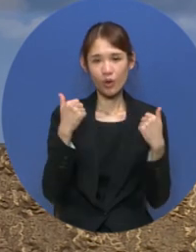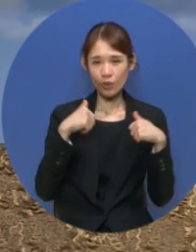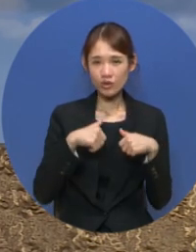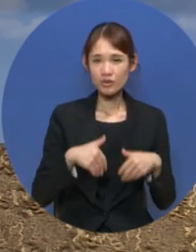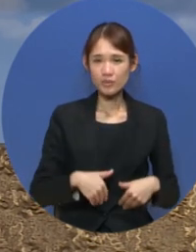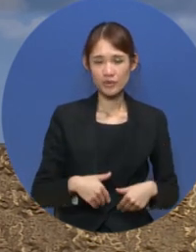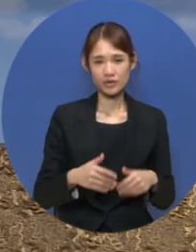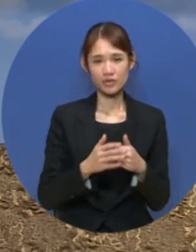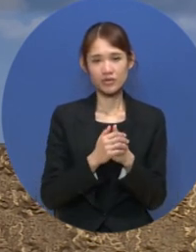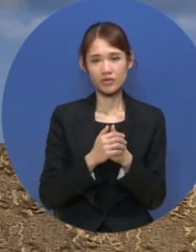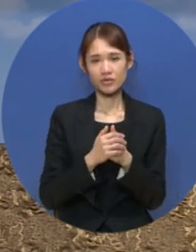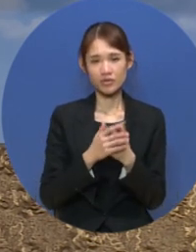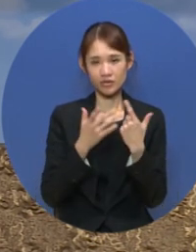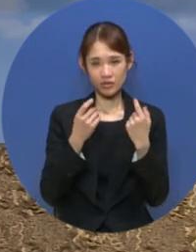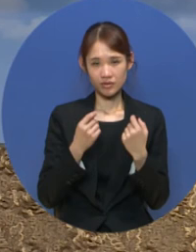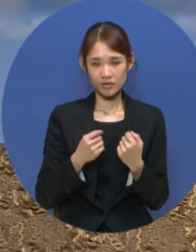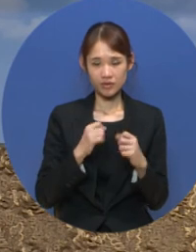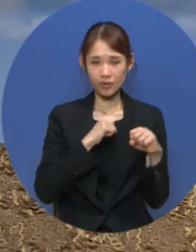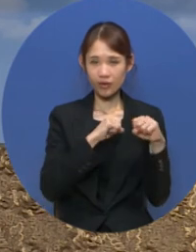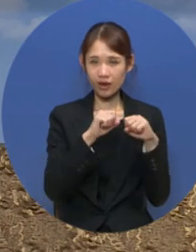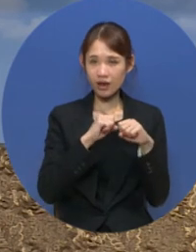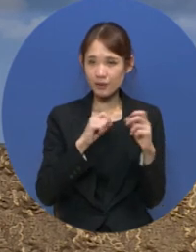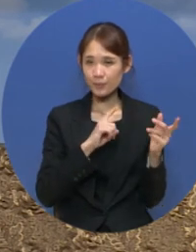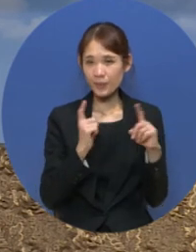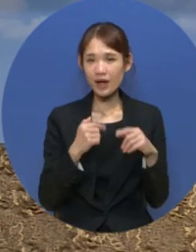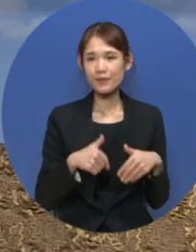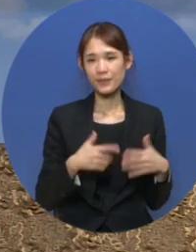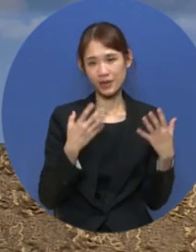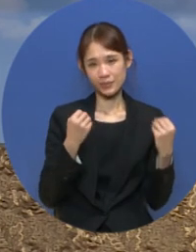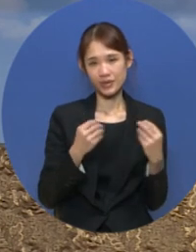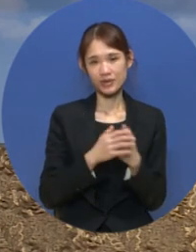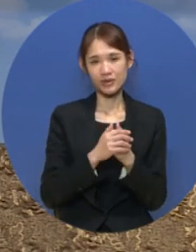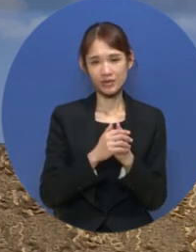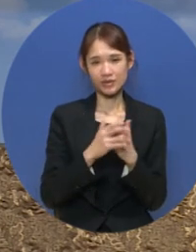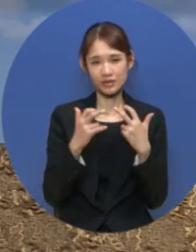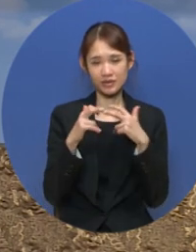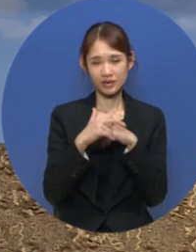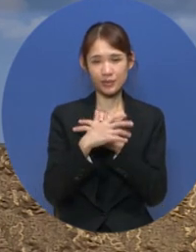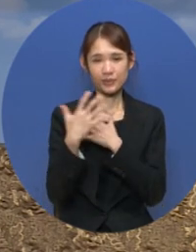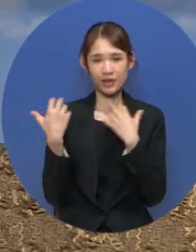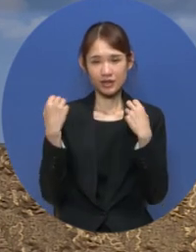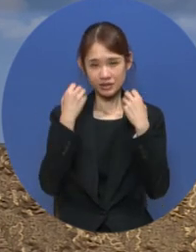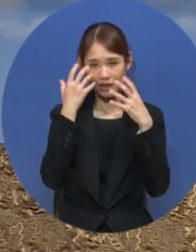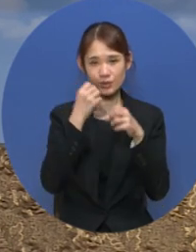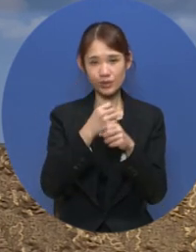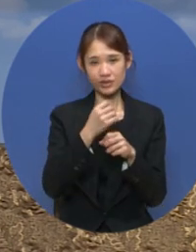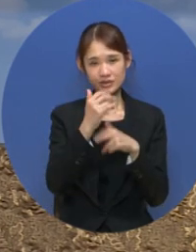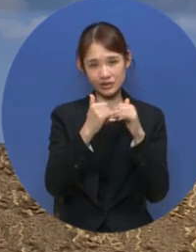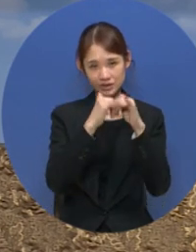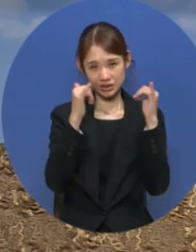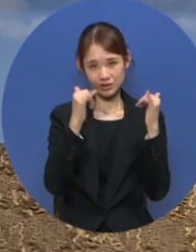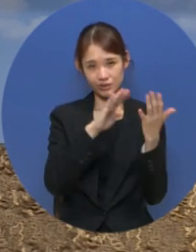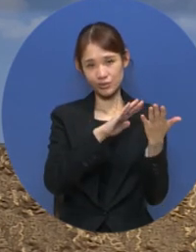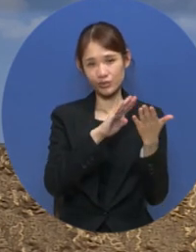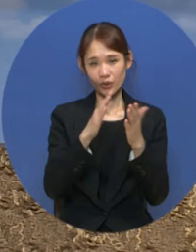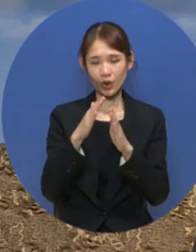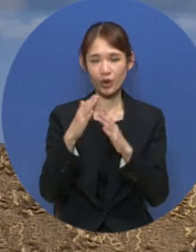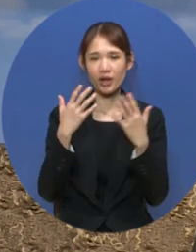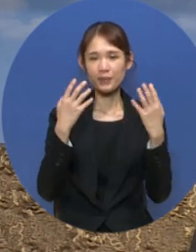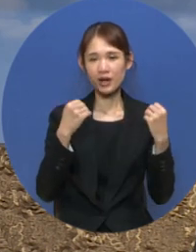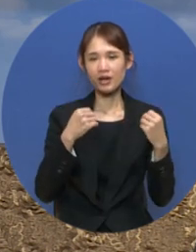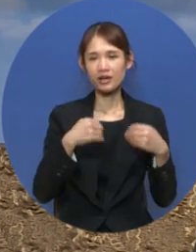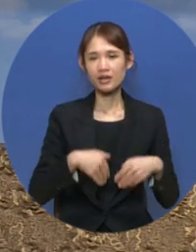하거든요. 그래서 이런 것들을 좀 많이 활성화돼서 장애인의 패션을 창조하는 그런 네. 게